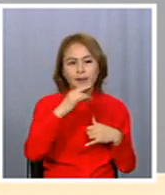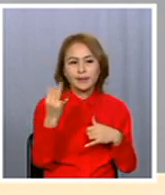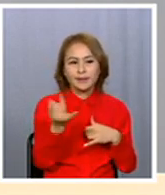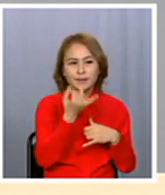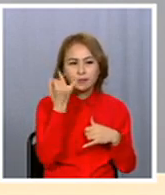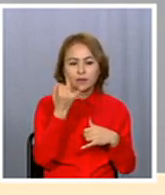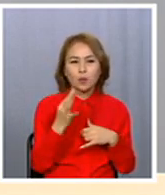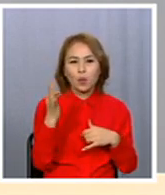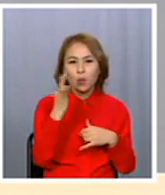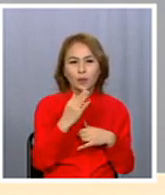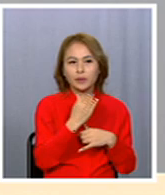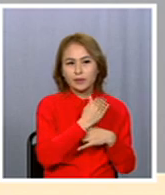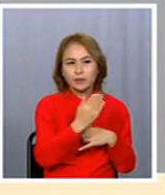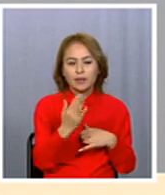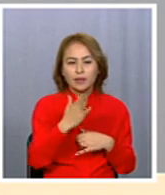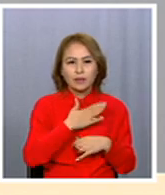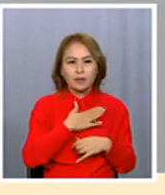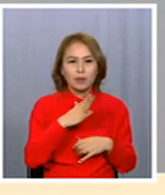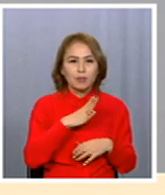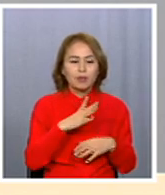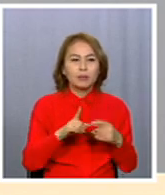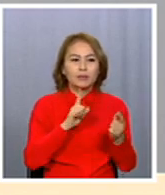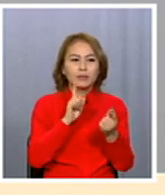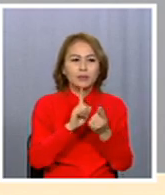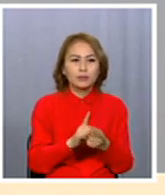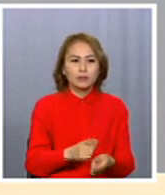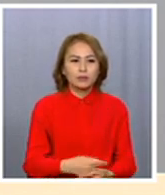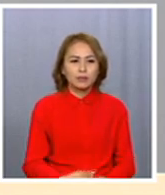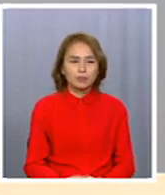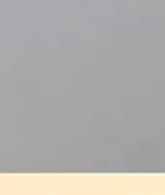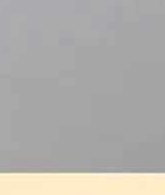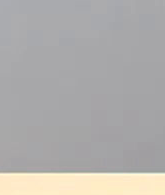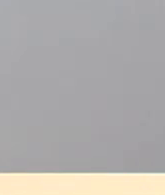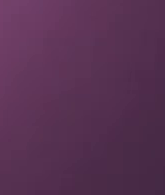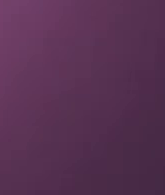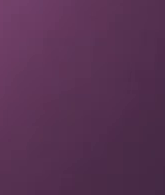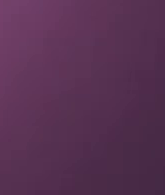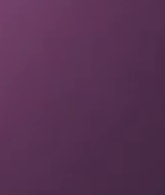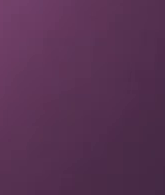о ней. На этом я с вами прощаюсь. Всего доброго.